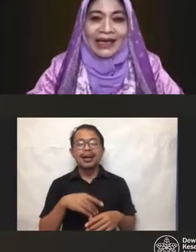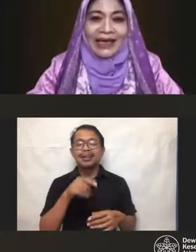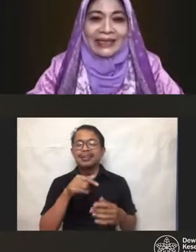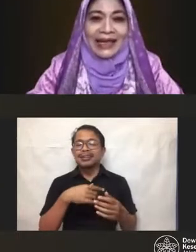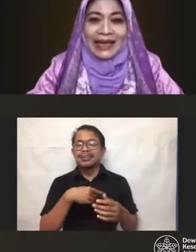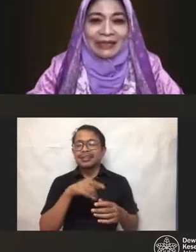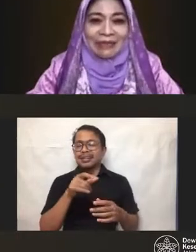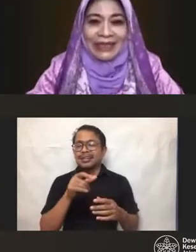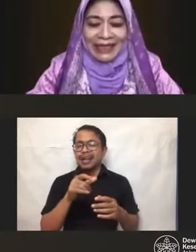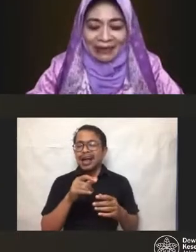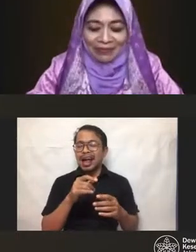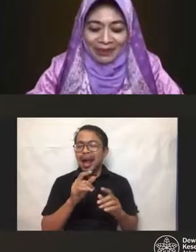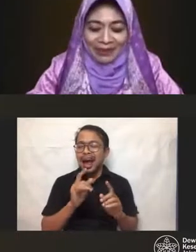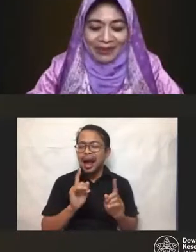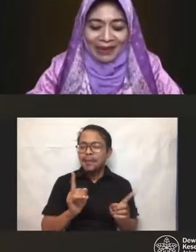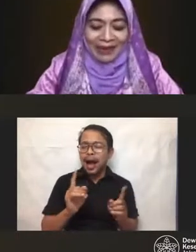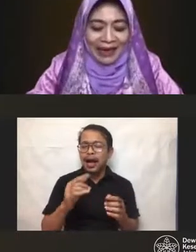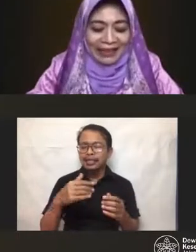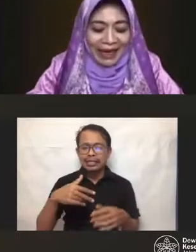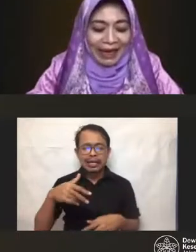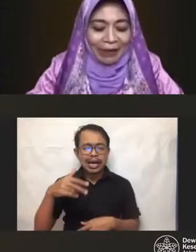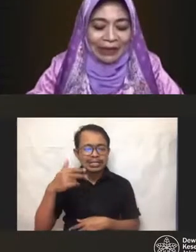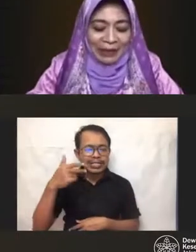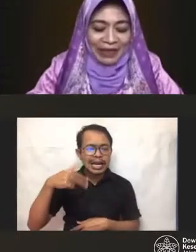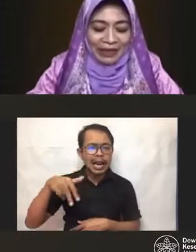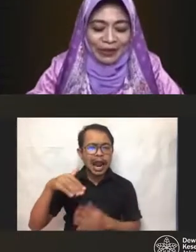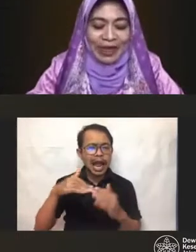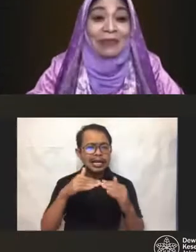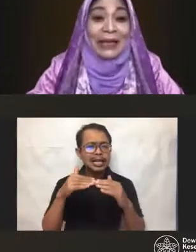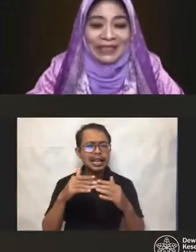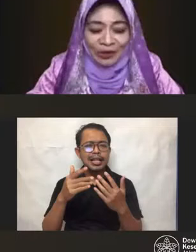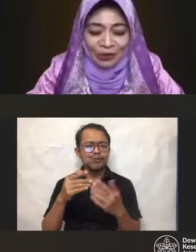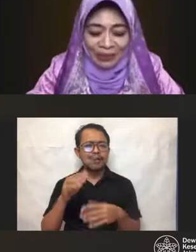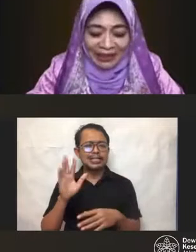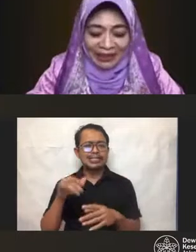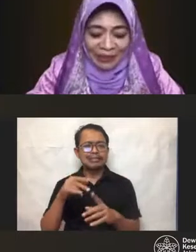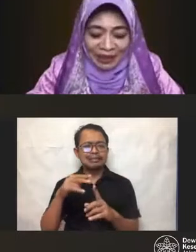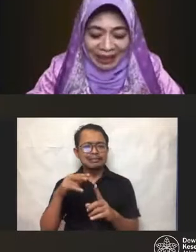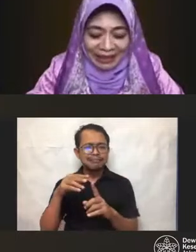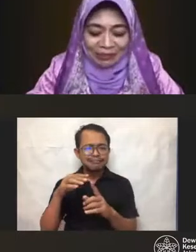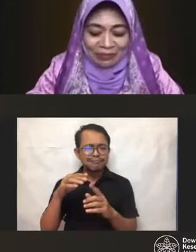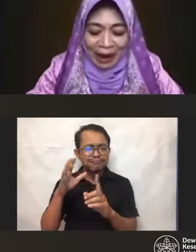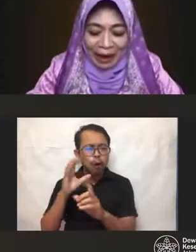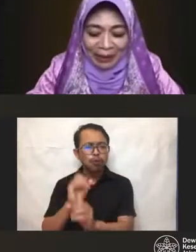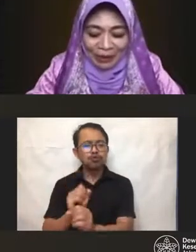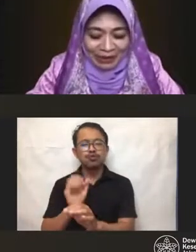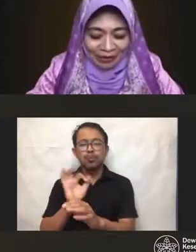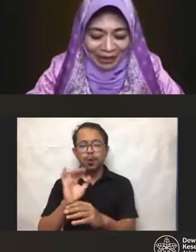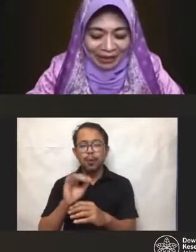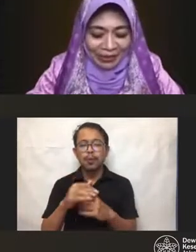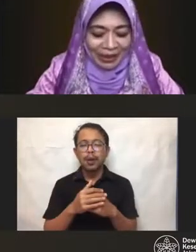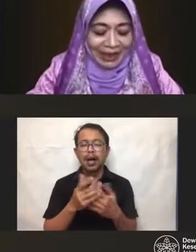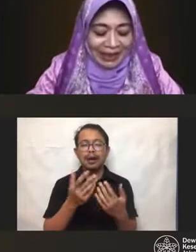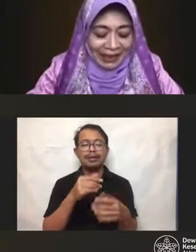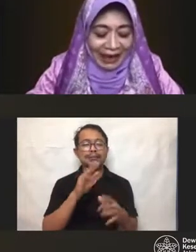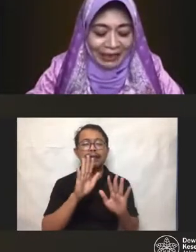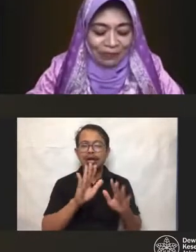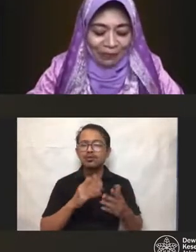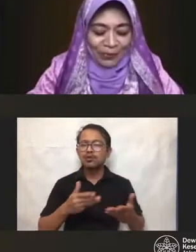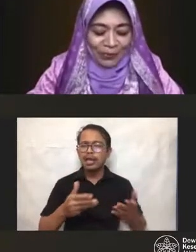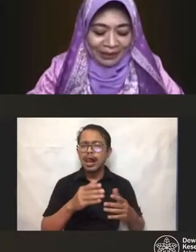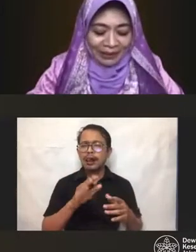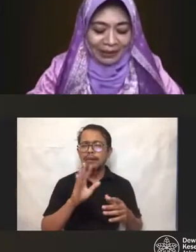menjadi narasi mainstream. Narasi agama di media sosial masih didominasi pemahaman konservatif